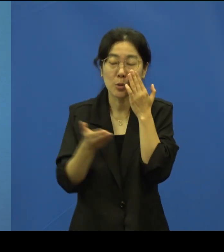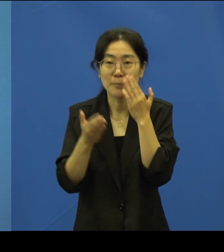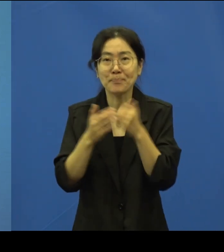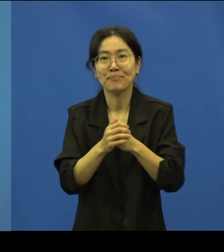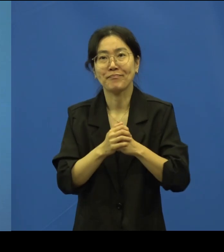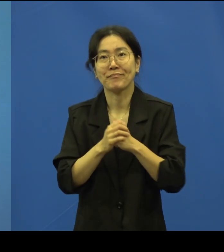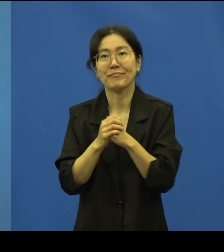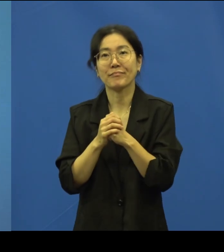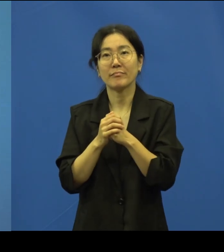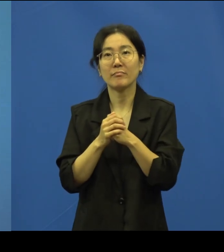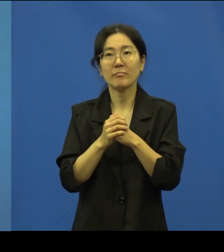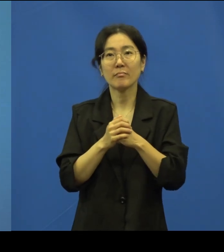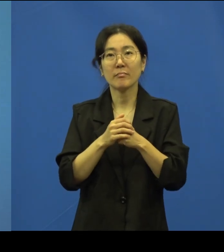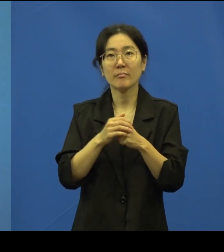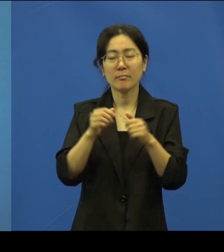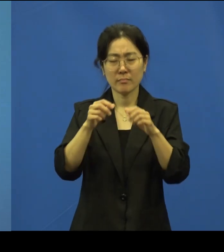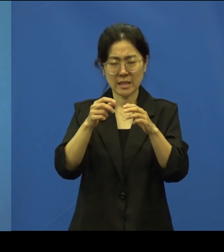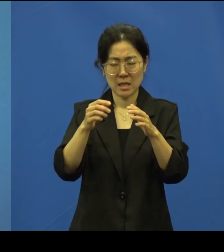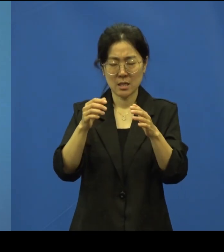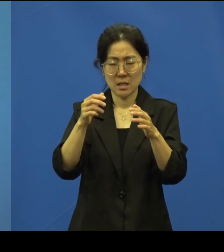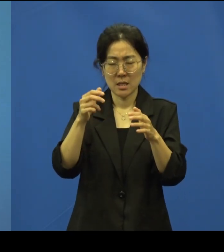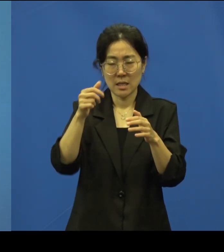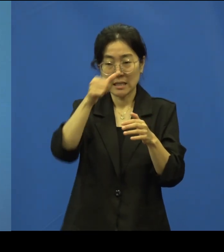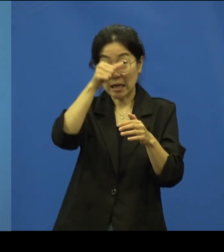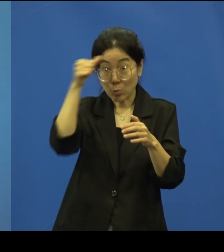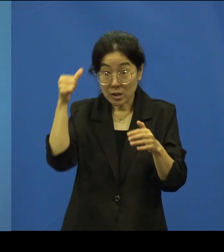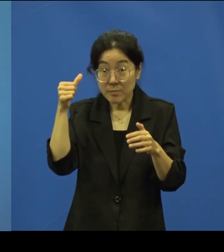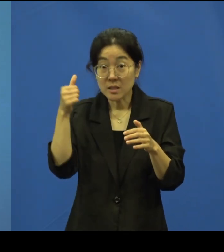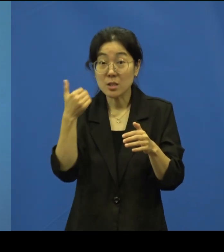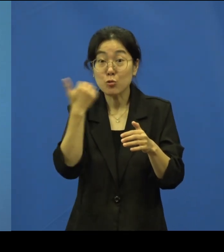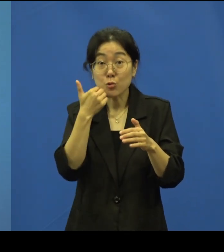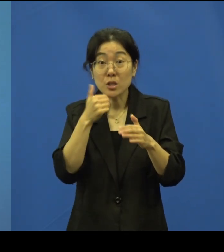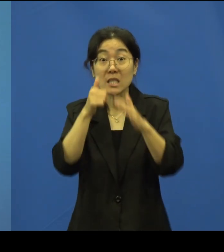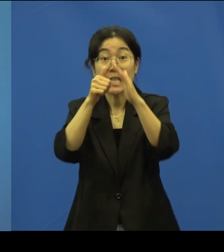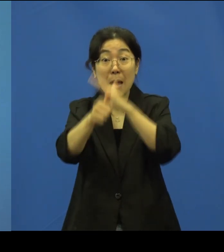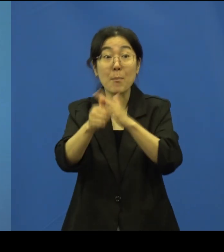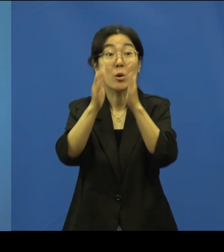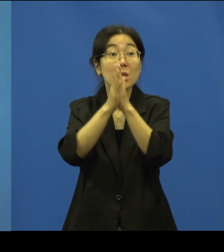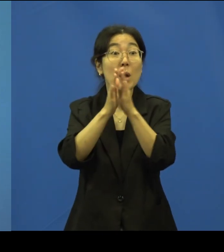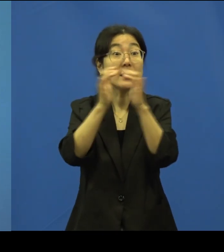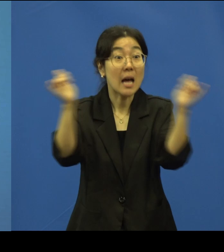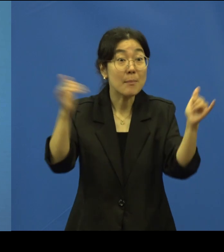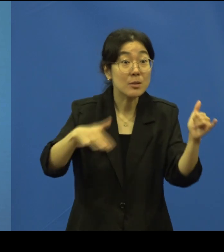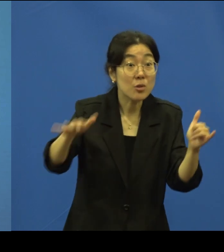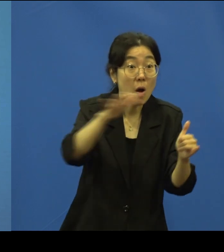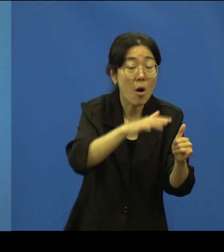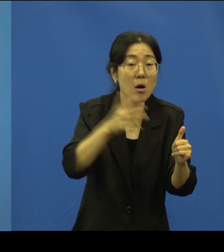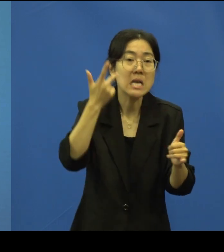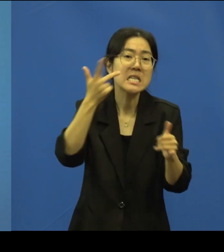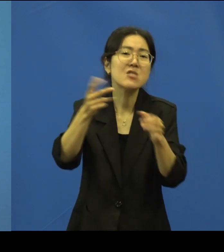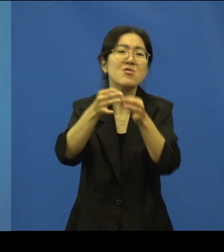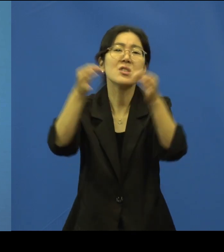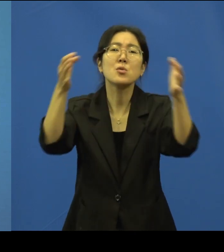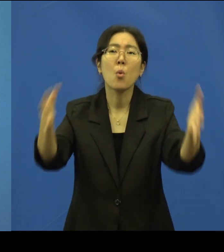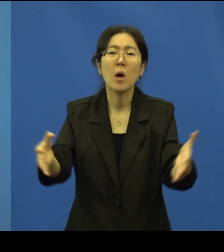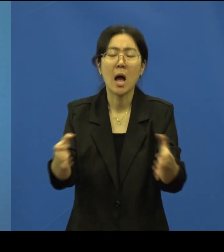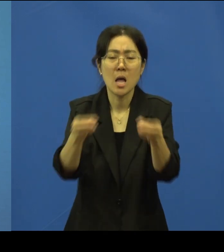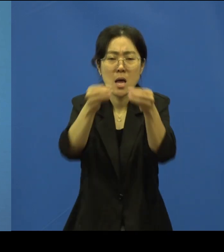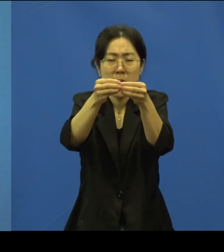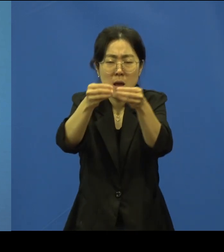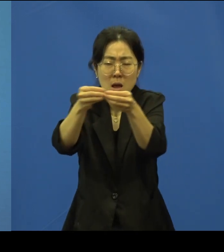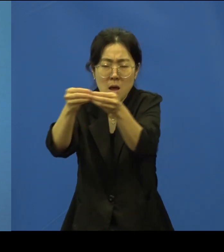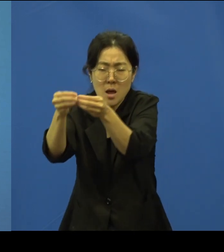때 그 기도문을 위해서 일주일 내내 기도하시면서 준비해서 문장 하나하나를 다듬어서